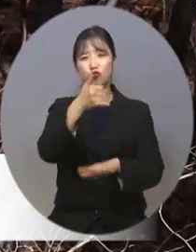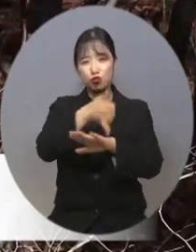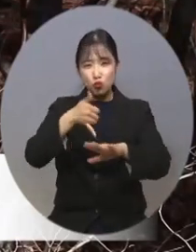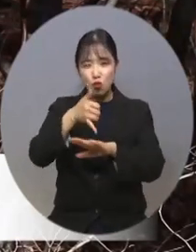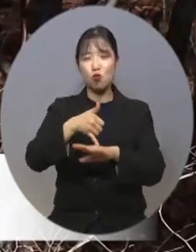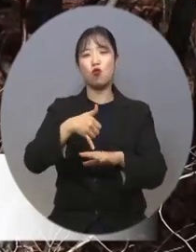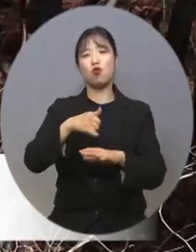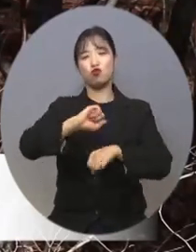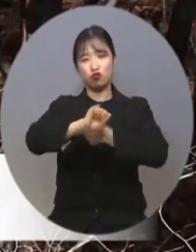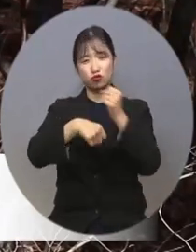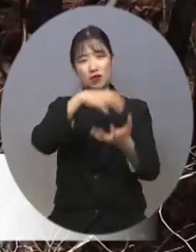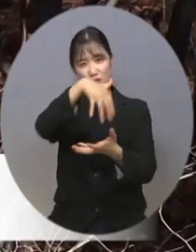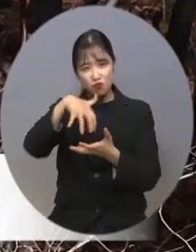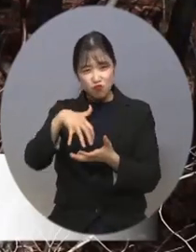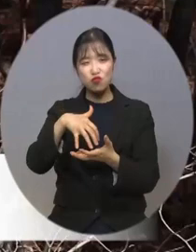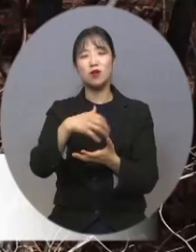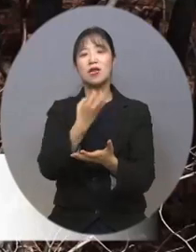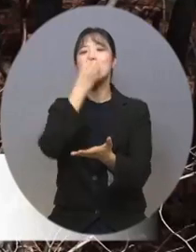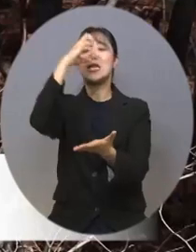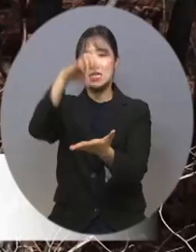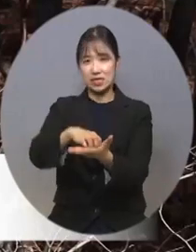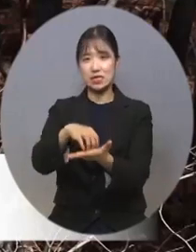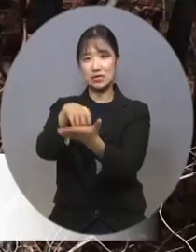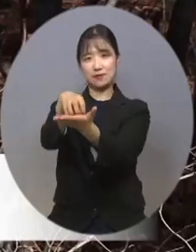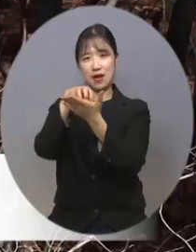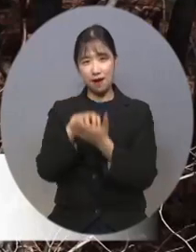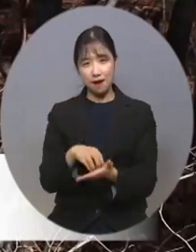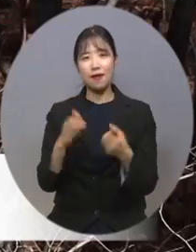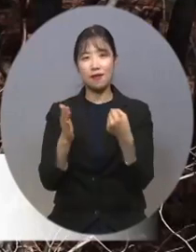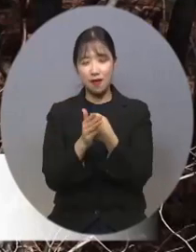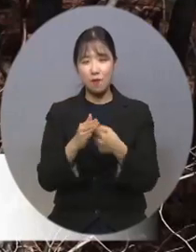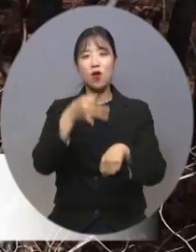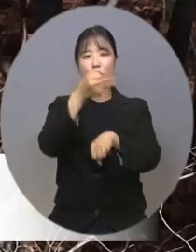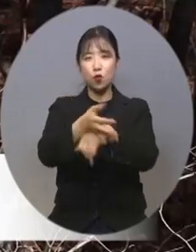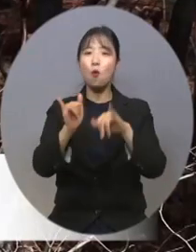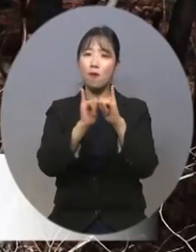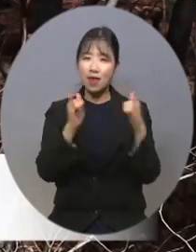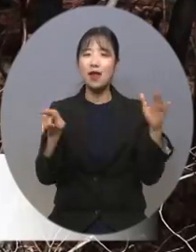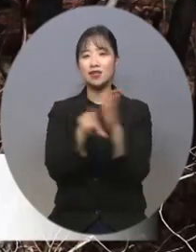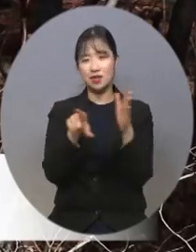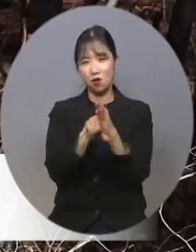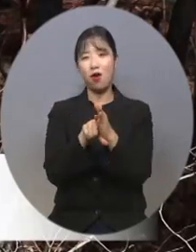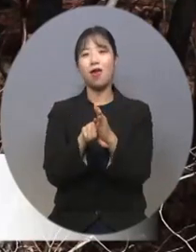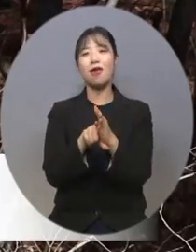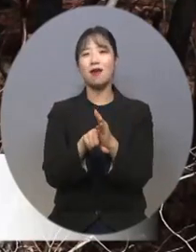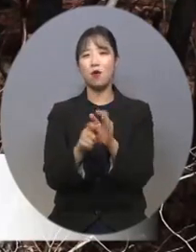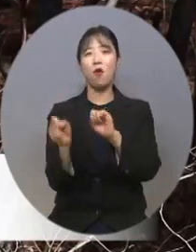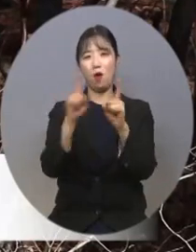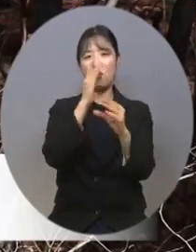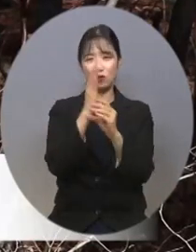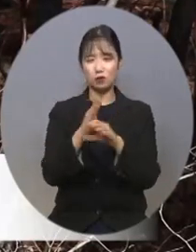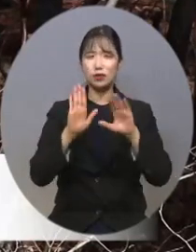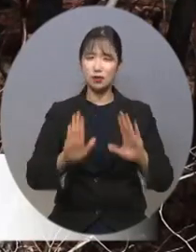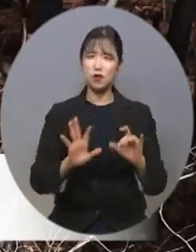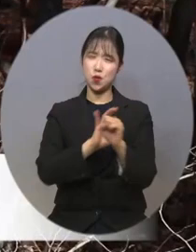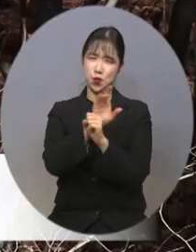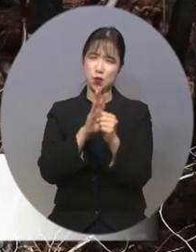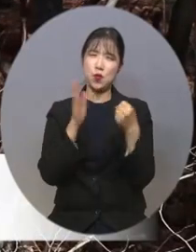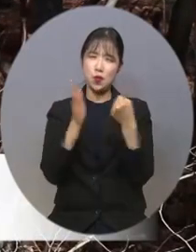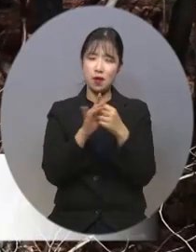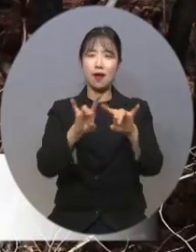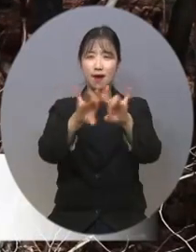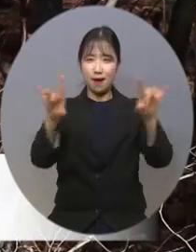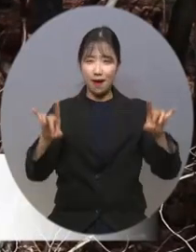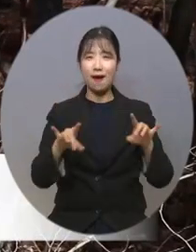대해서 도지사 품질 인증을 획득하여 소비자 신뢰를 회복하고 있습니다. 지금 팬데믹 시대에 지금 각